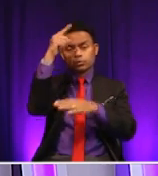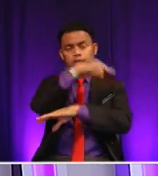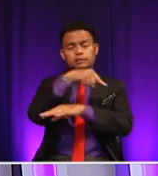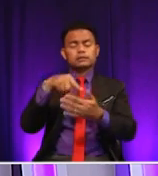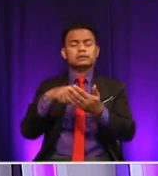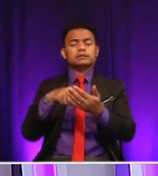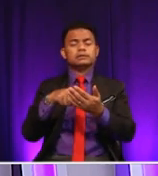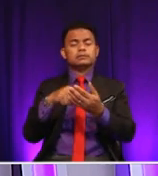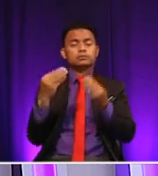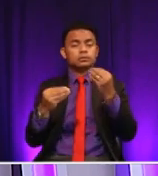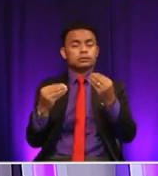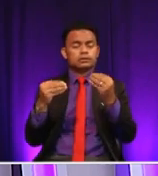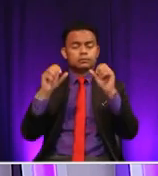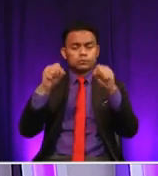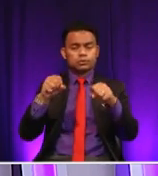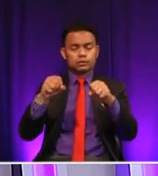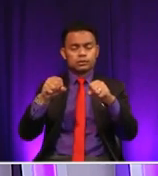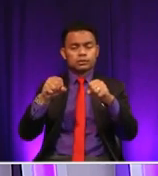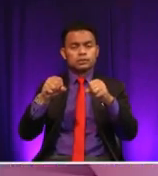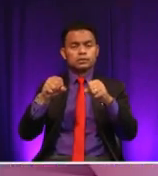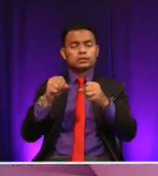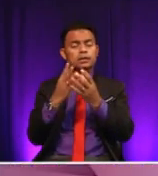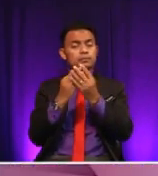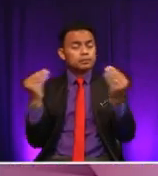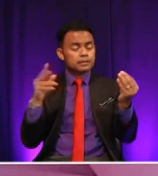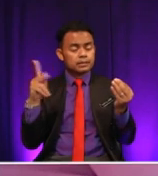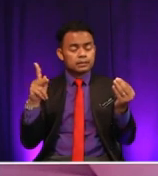Sepanjang 1 jam pembelajaran kita hari ini